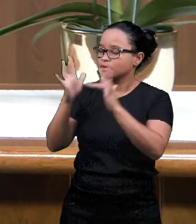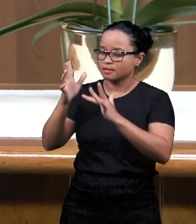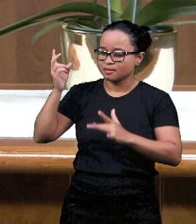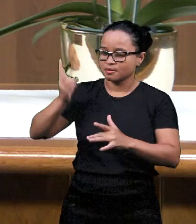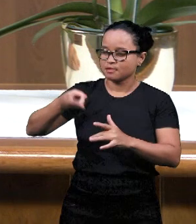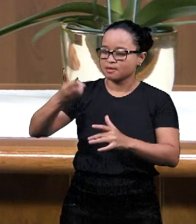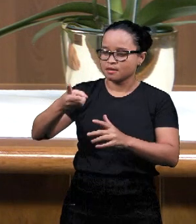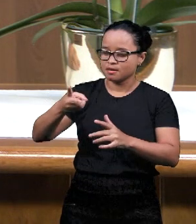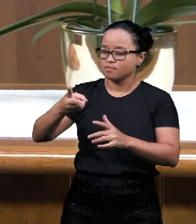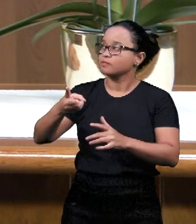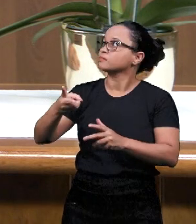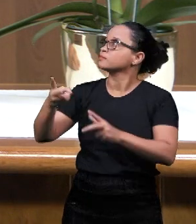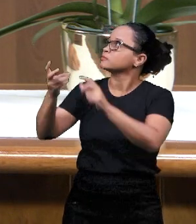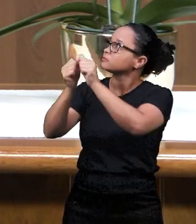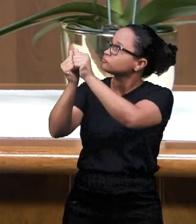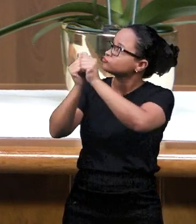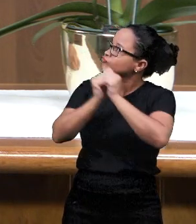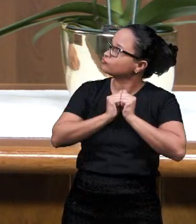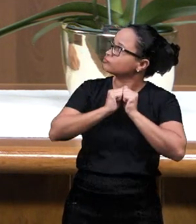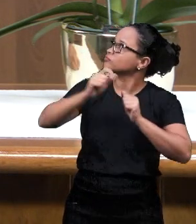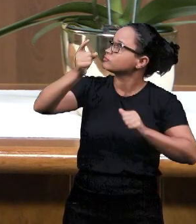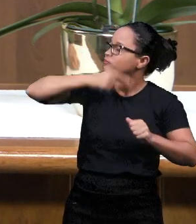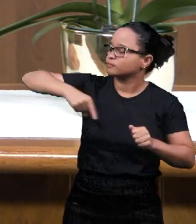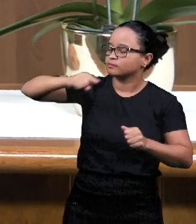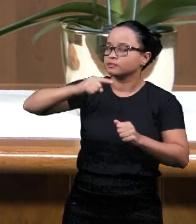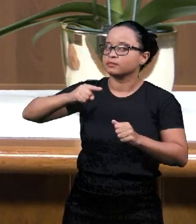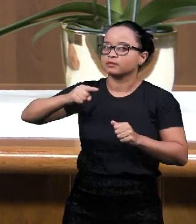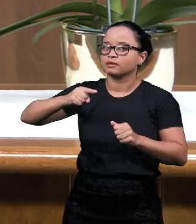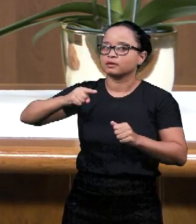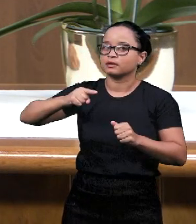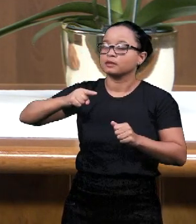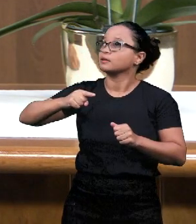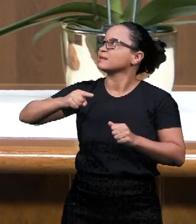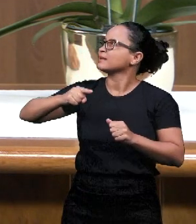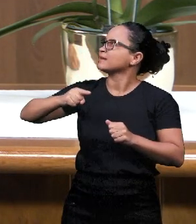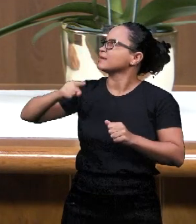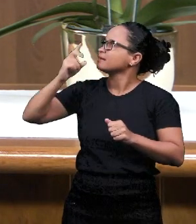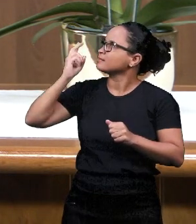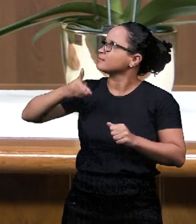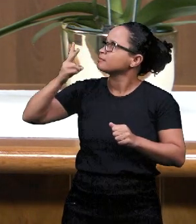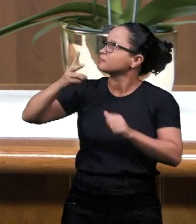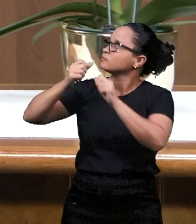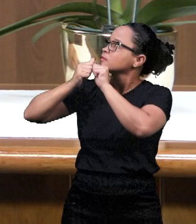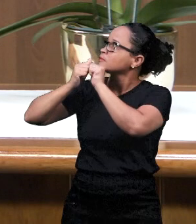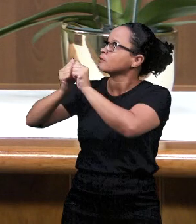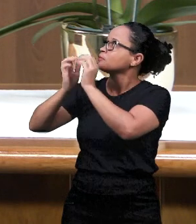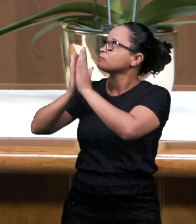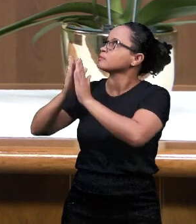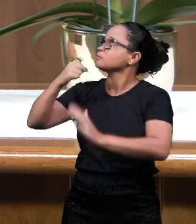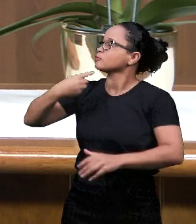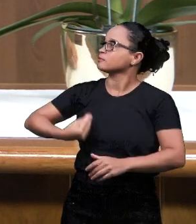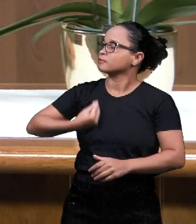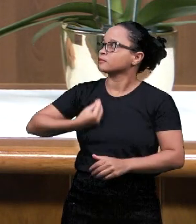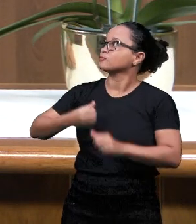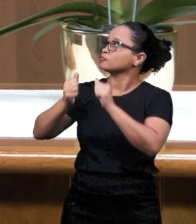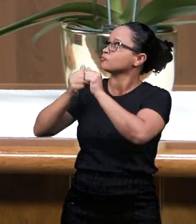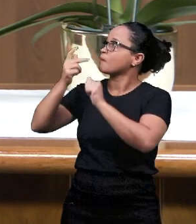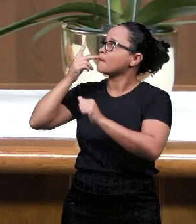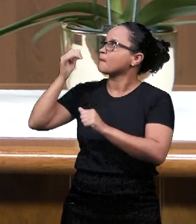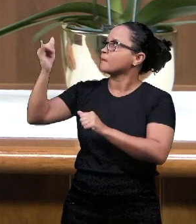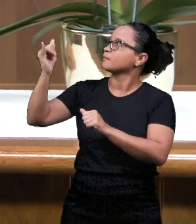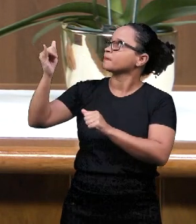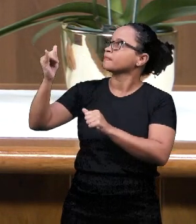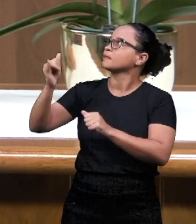toujours comme celui qui est à notre côté et qui est notre avocat auprès du Père. Nous louons à toi, nous demandons que tu